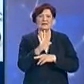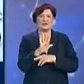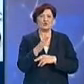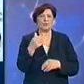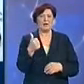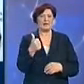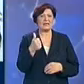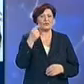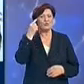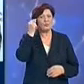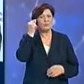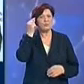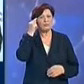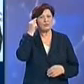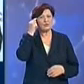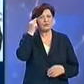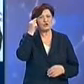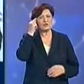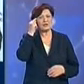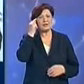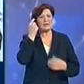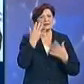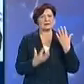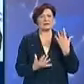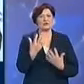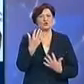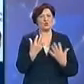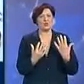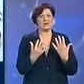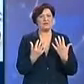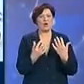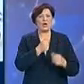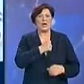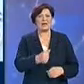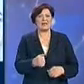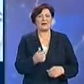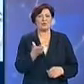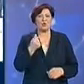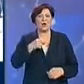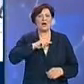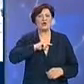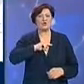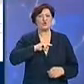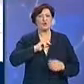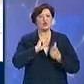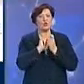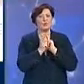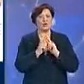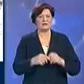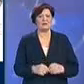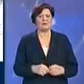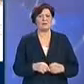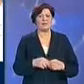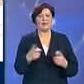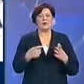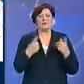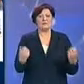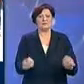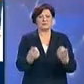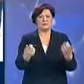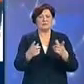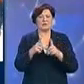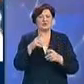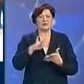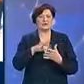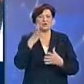jednu promišljenu, izračunljivu, hrabru, ali odgovornu politiku. Performansom u Centru Novog Sada